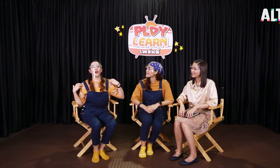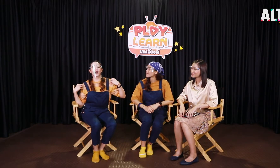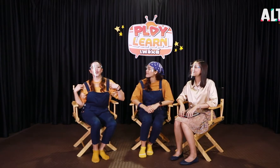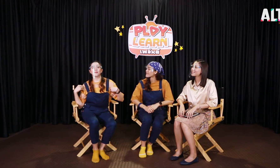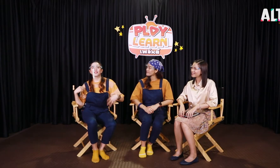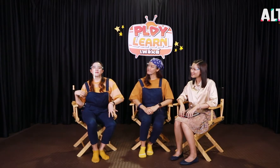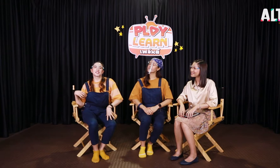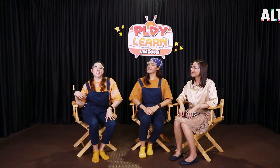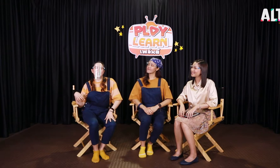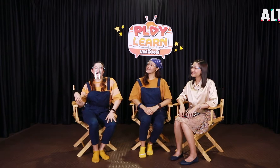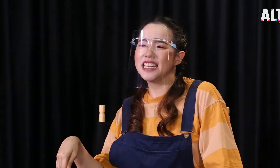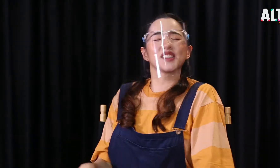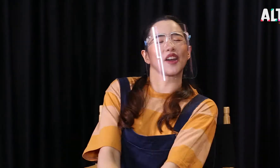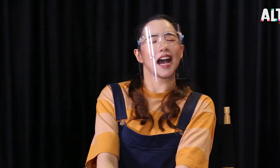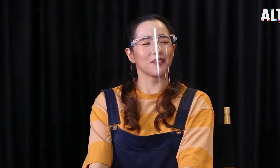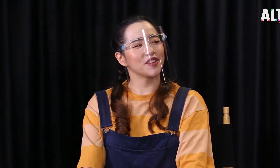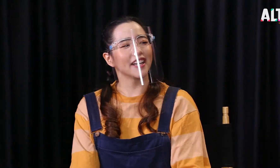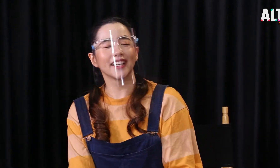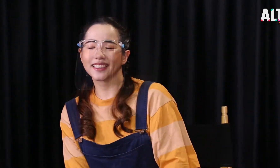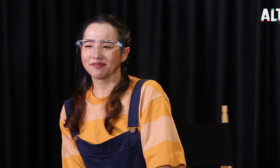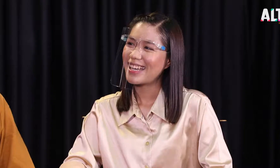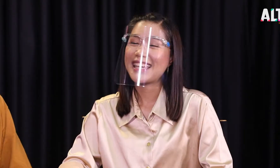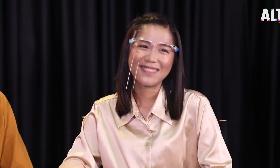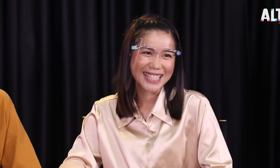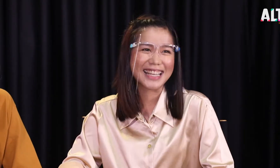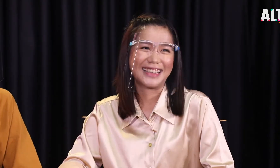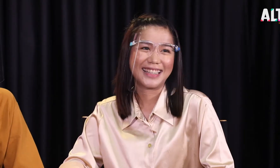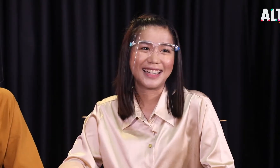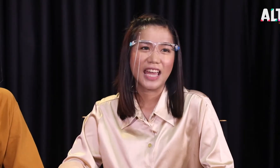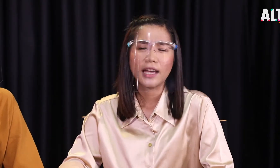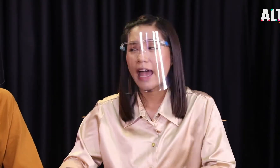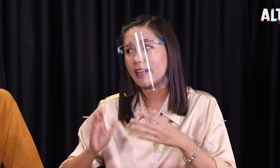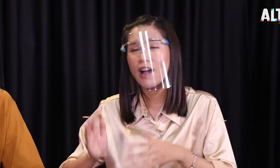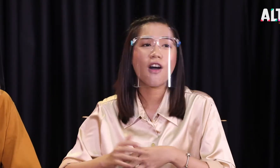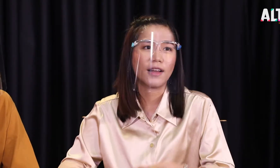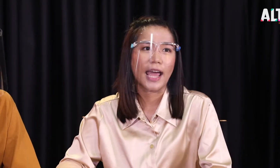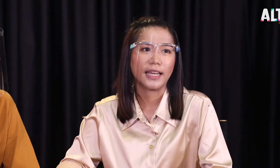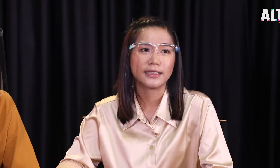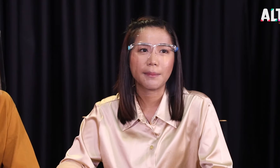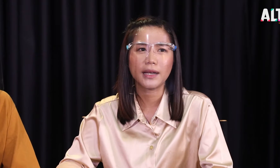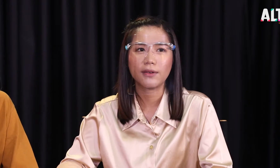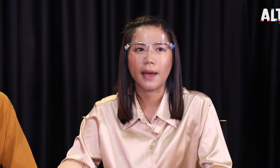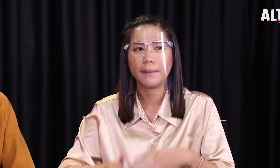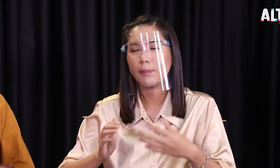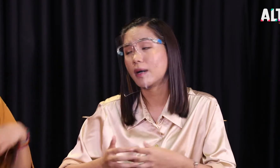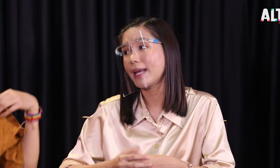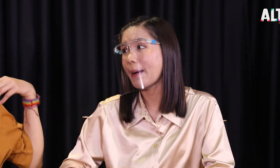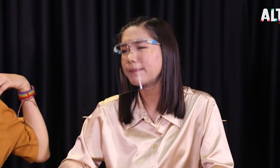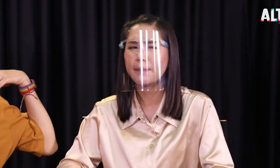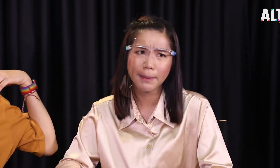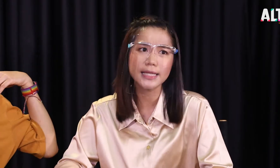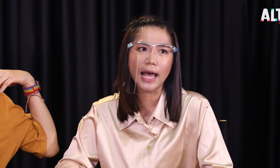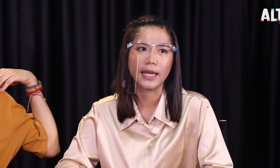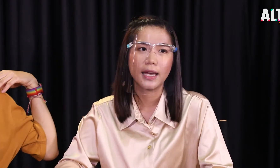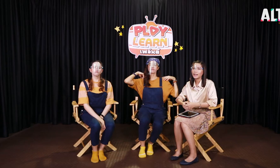ตรงแล้วก็ทำให้เตยมีสรีระที่สวยงามด้วย เยี่ยมเลยจ้ะเตยการนั่งห่อไหล่เนี่ยทำให้เราเนี่ยมีบุคลิกภาพ